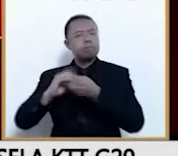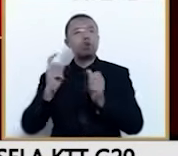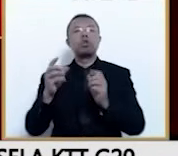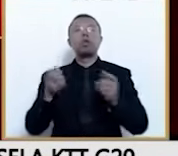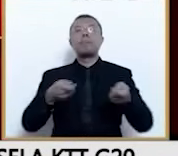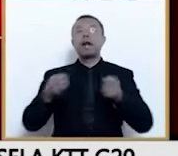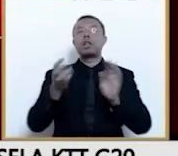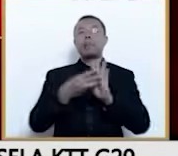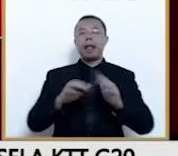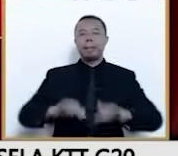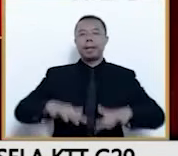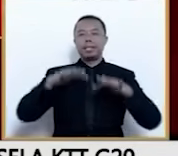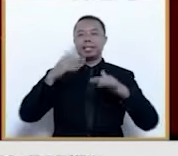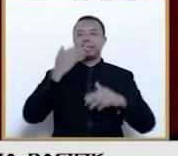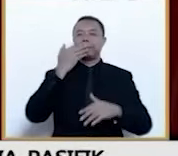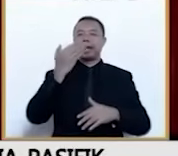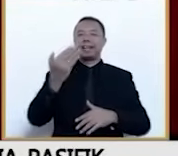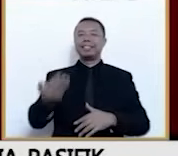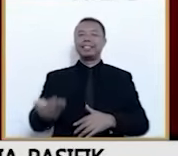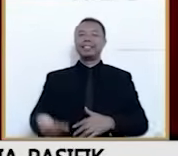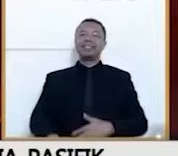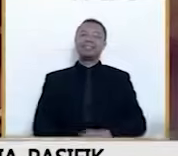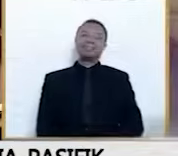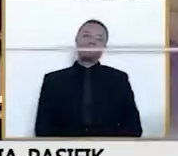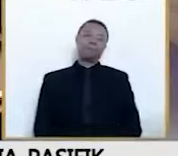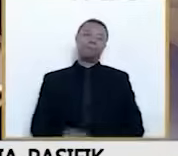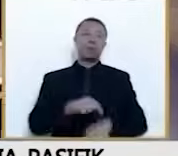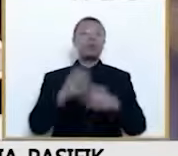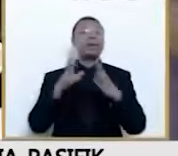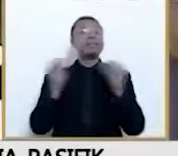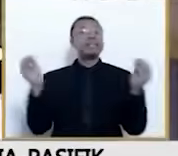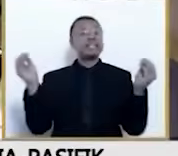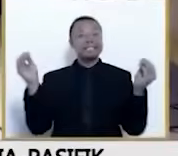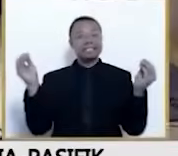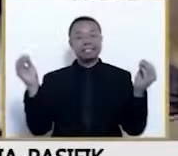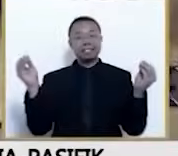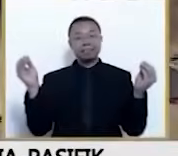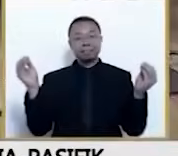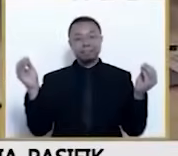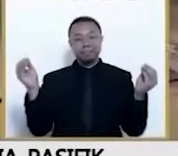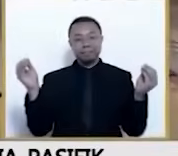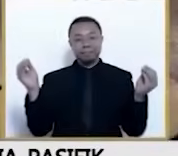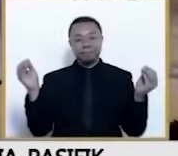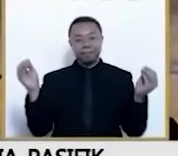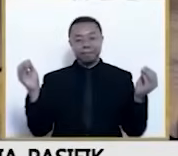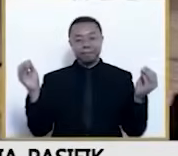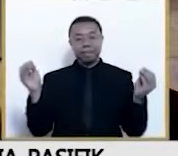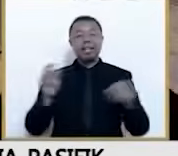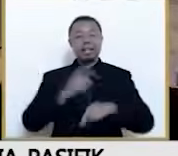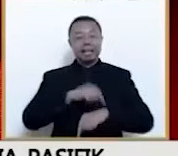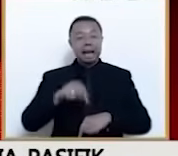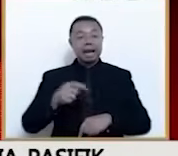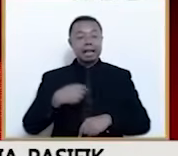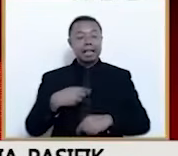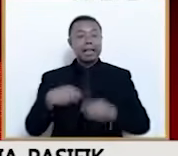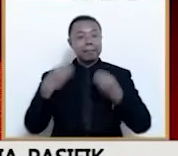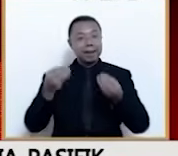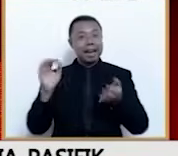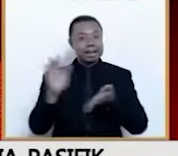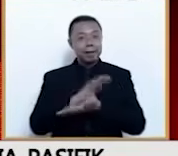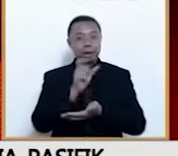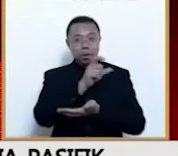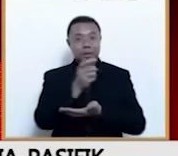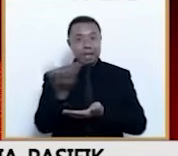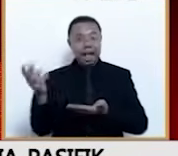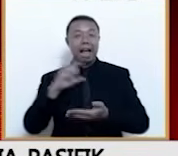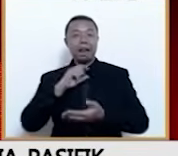penanggulangan banjir. Baik, Bapak, waktunya habis. Ya. Terima kasih. Baik, nah saat ini kita akan berikan kesempatan kepada